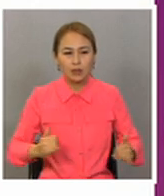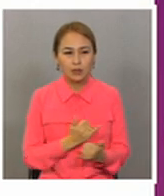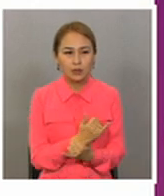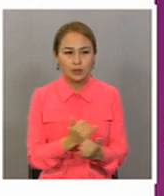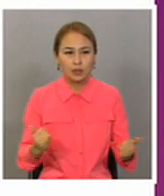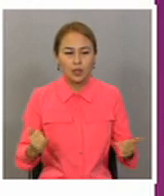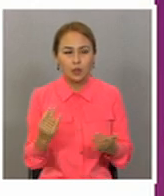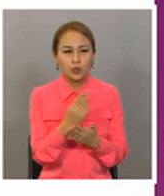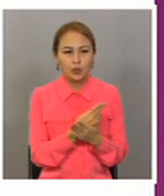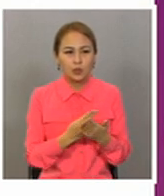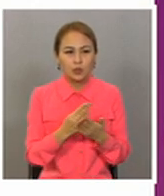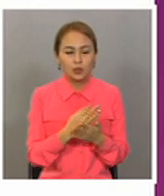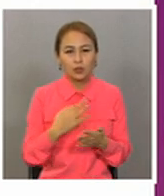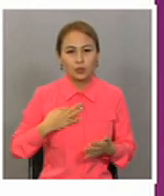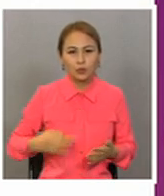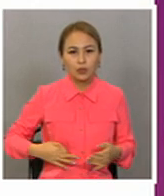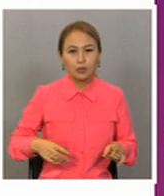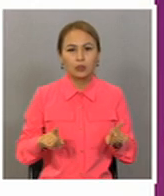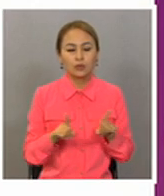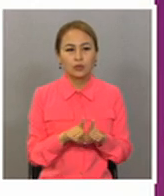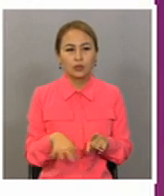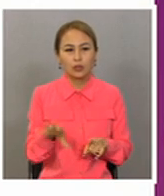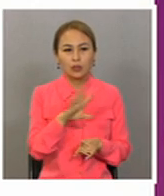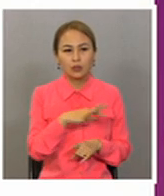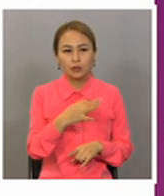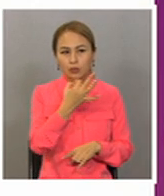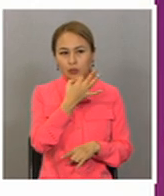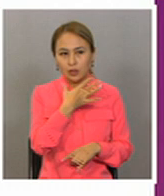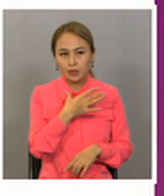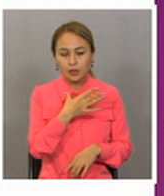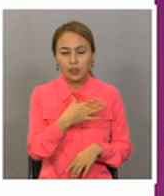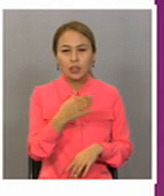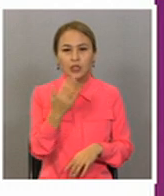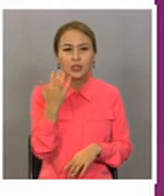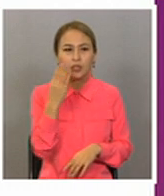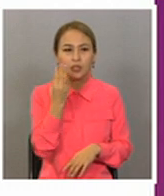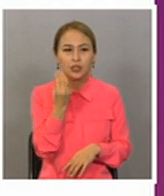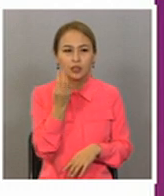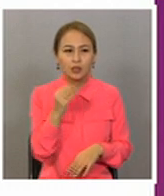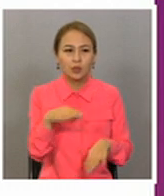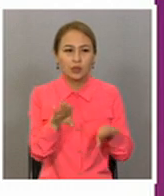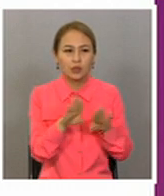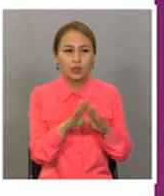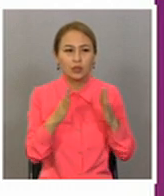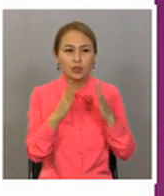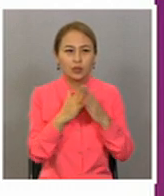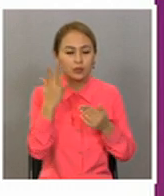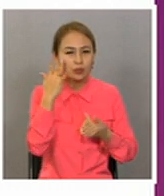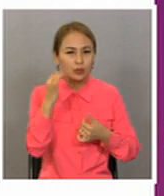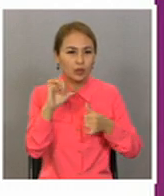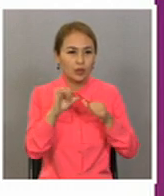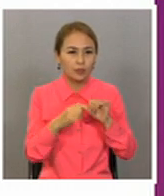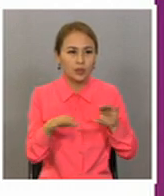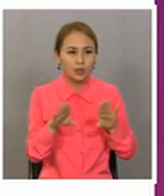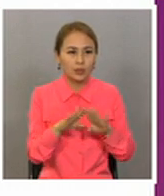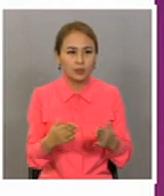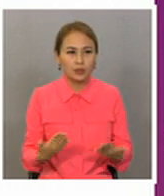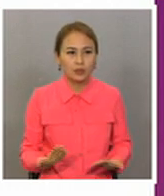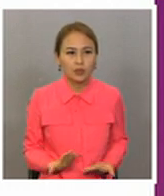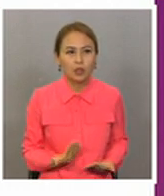Сурет ұлдарына да қатты ұнайды. Шеше, осындай үйде мен де тұрар ма екем,